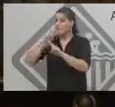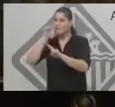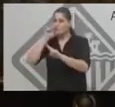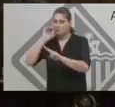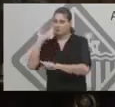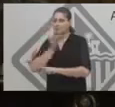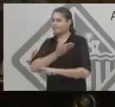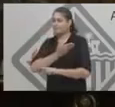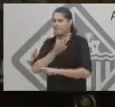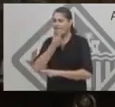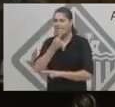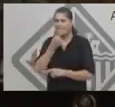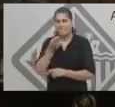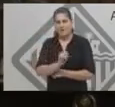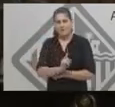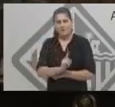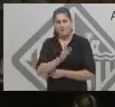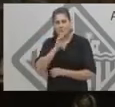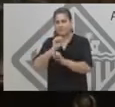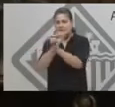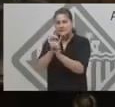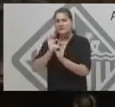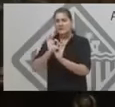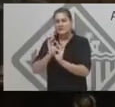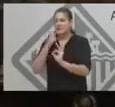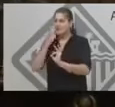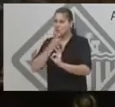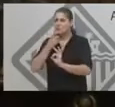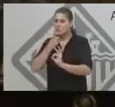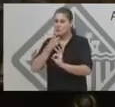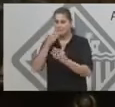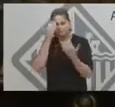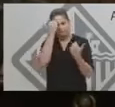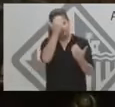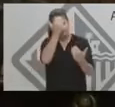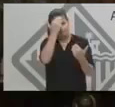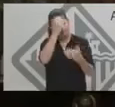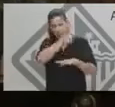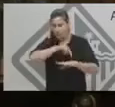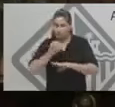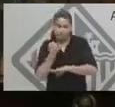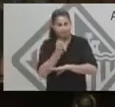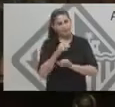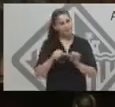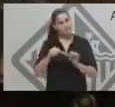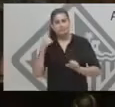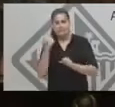és gens fàcil torejar amb aquest model i la veritat és que tot el reconeixement i tot el suport a la feina feta.